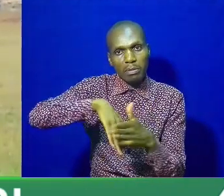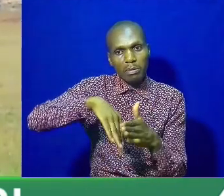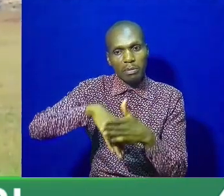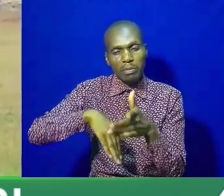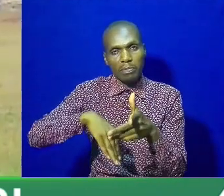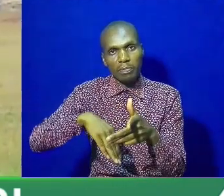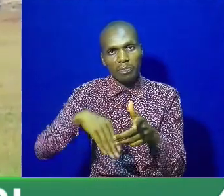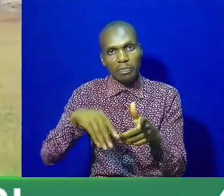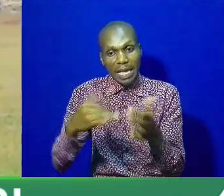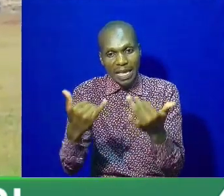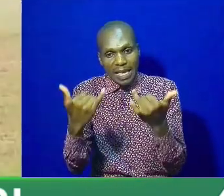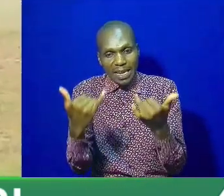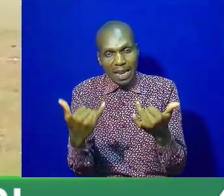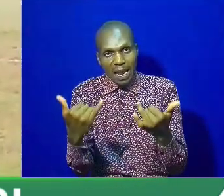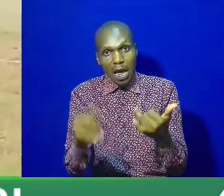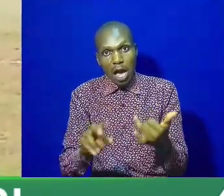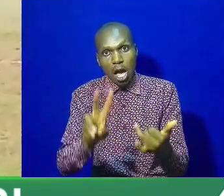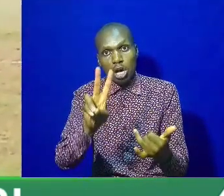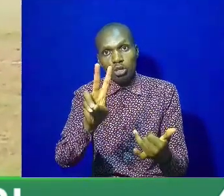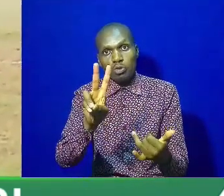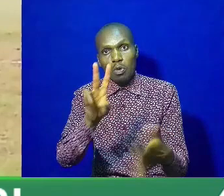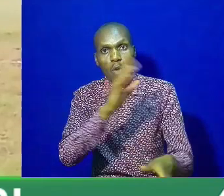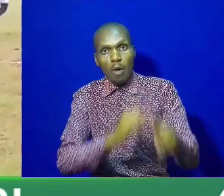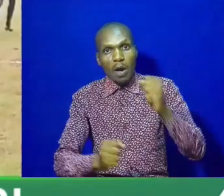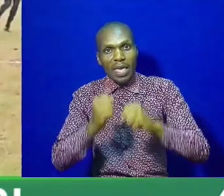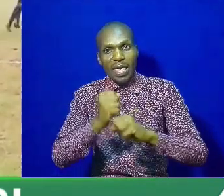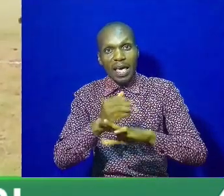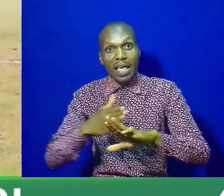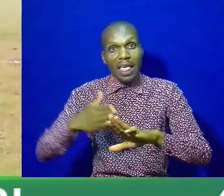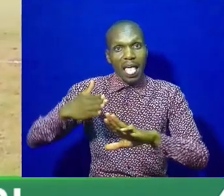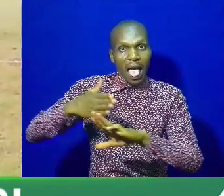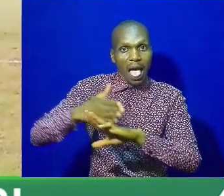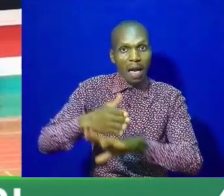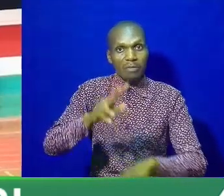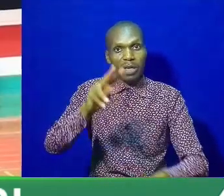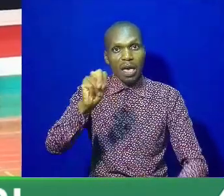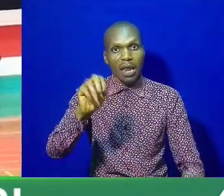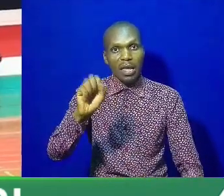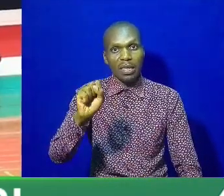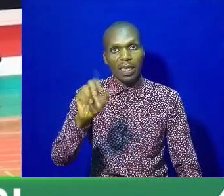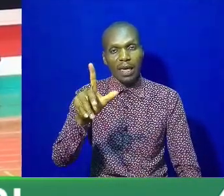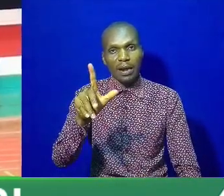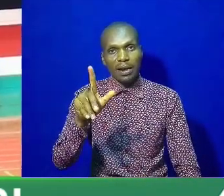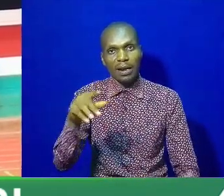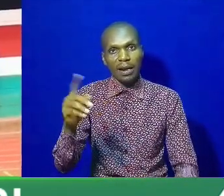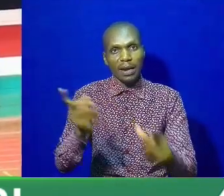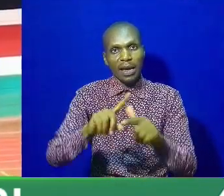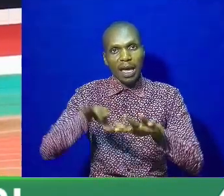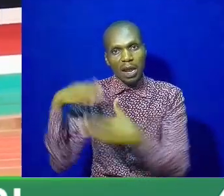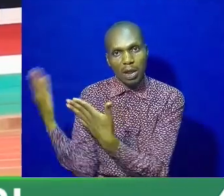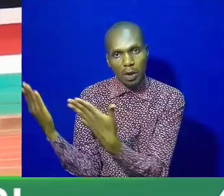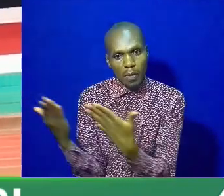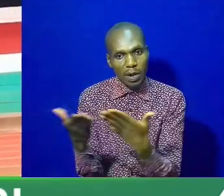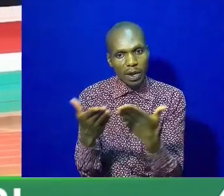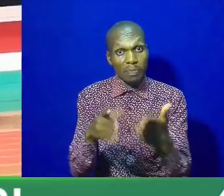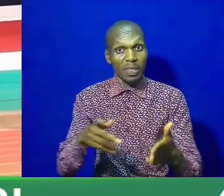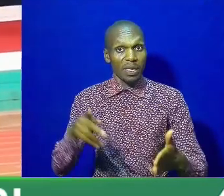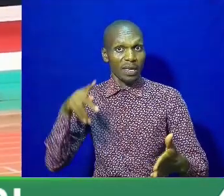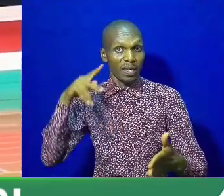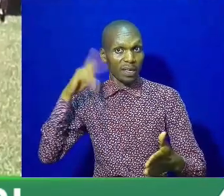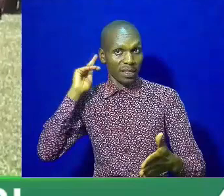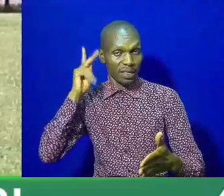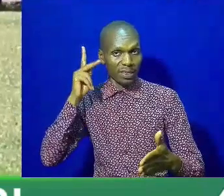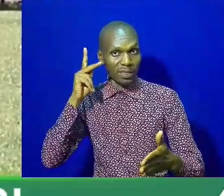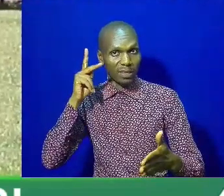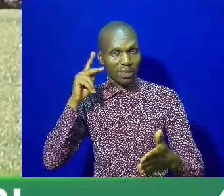Goi kirabono ne miake vere kuruenga kemina novia ligi ya National Super League NSL via riganetigua segeti kia Gusii